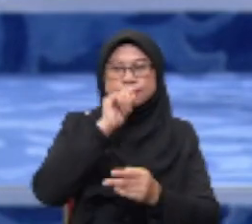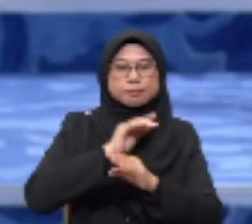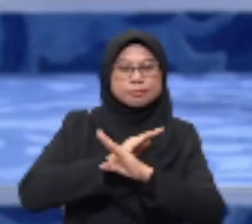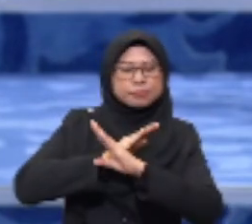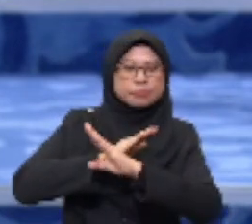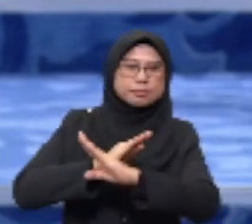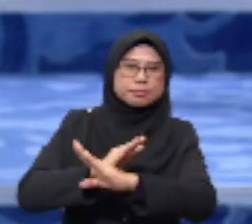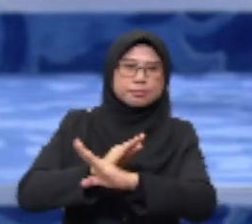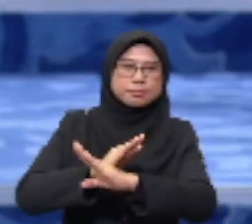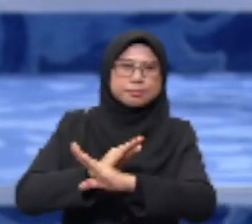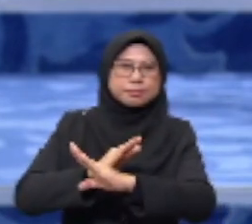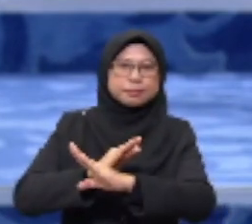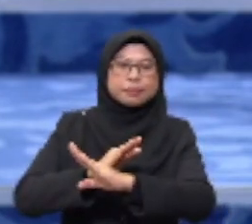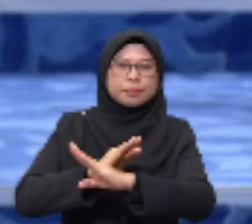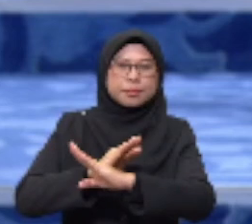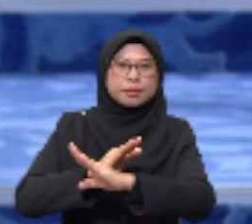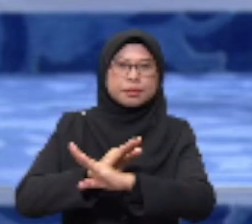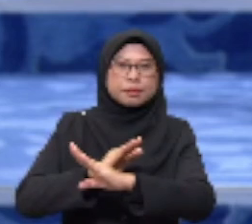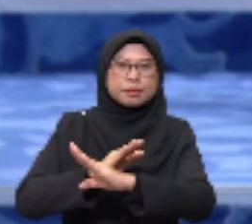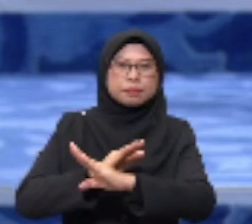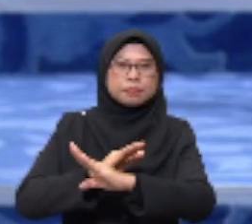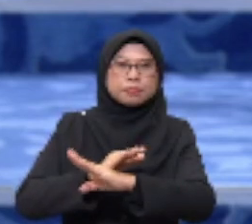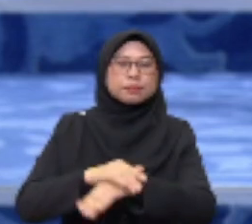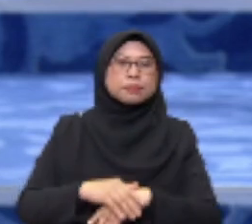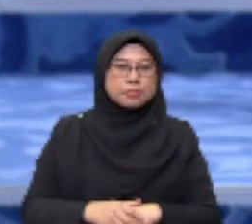membendung agar fahaman seperti ini